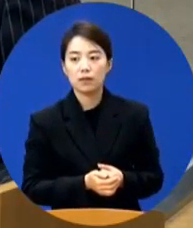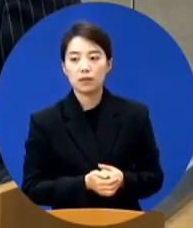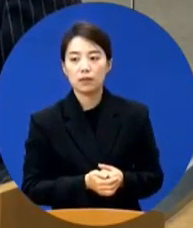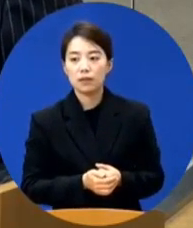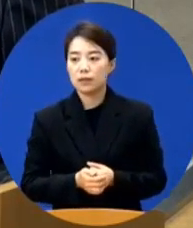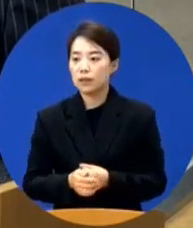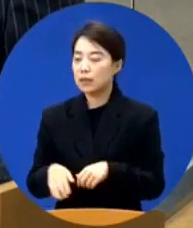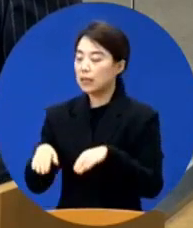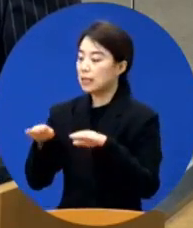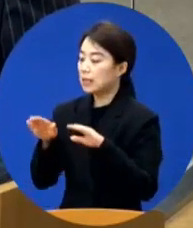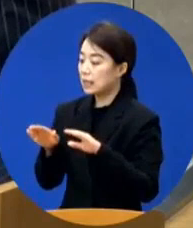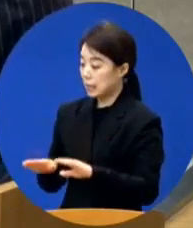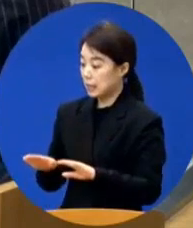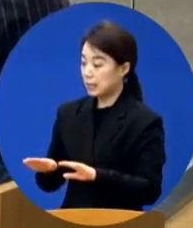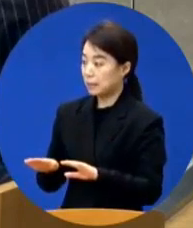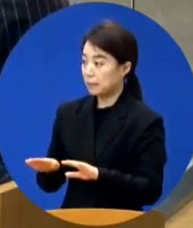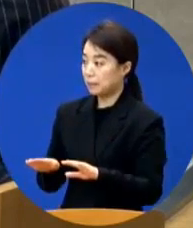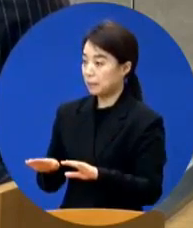일단